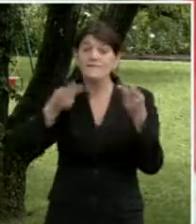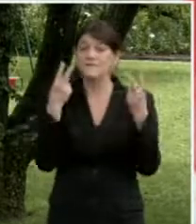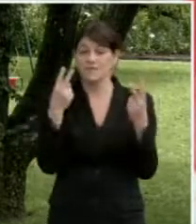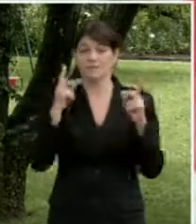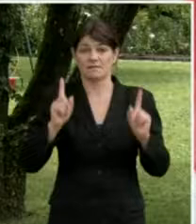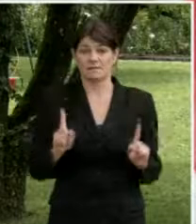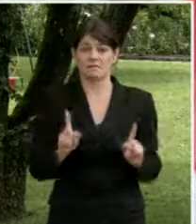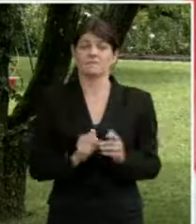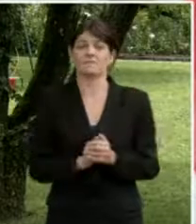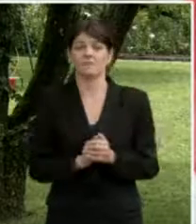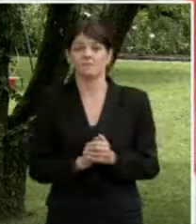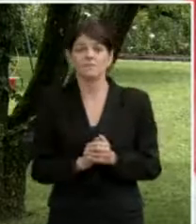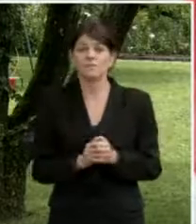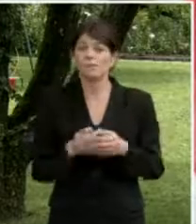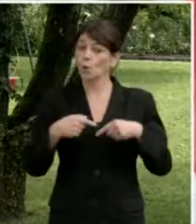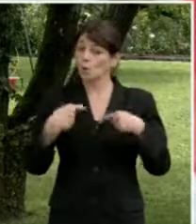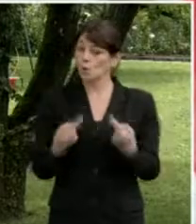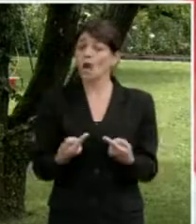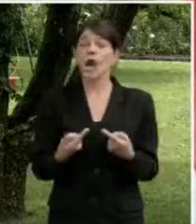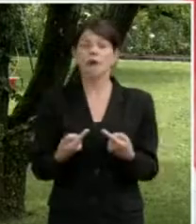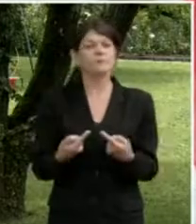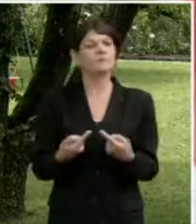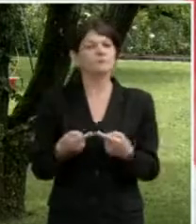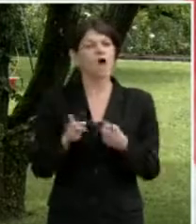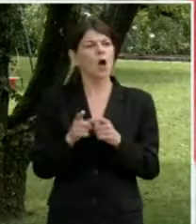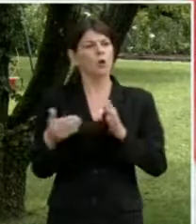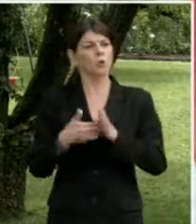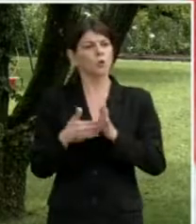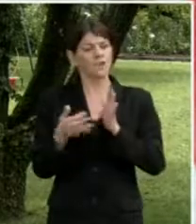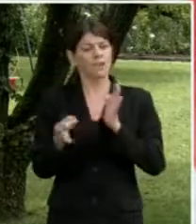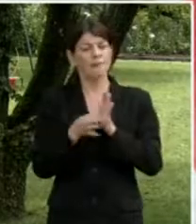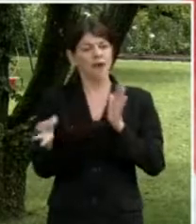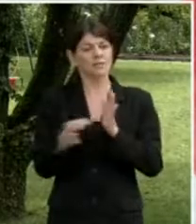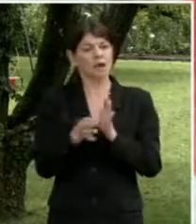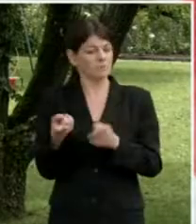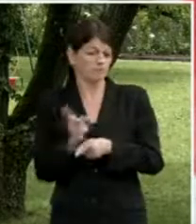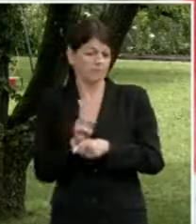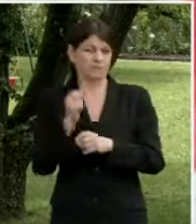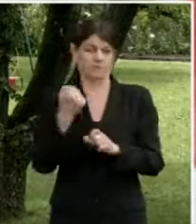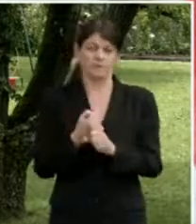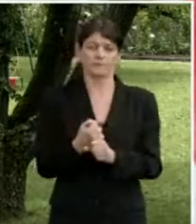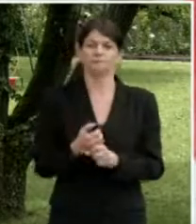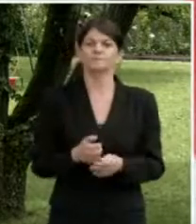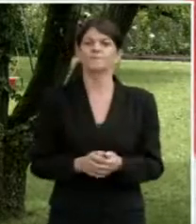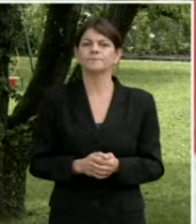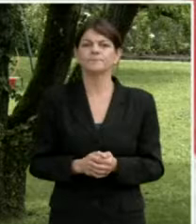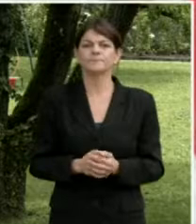pflegen und dann die notwendigen Maßnahmen treffen.